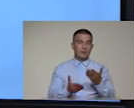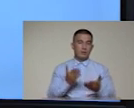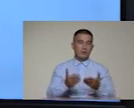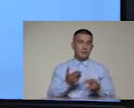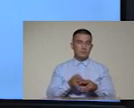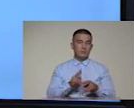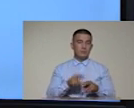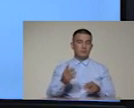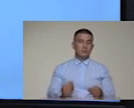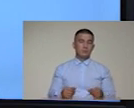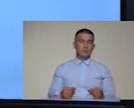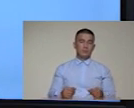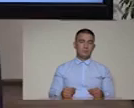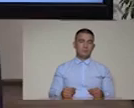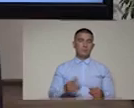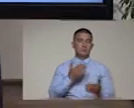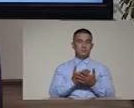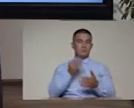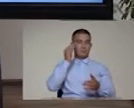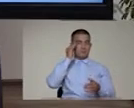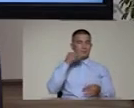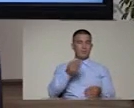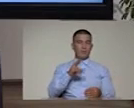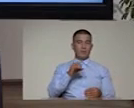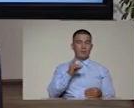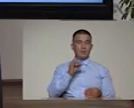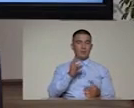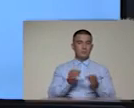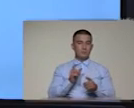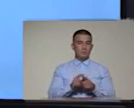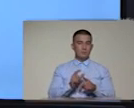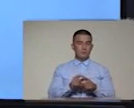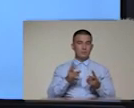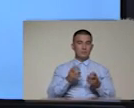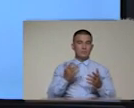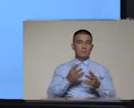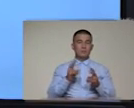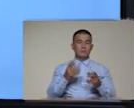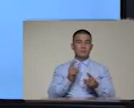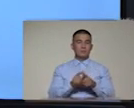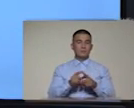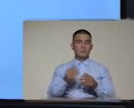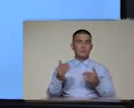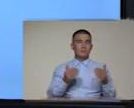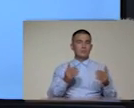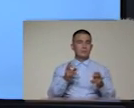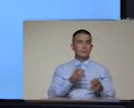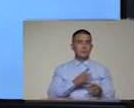qo'ydik. Endi ta'rif beramiz. Lekin yordamchi so'zi qaysi yordamchi so'z turkumiga kirar edi?